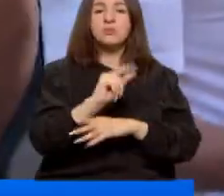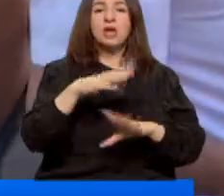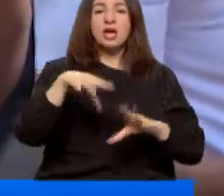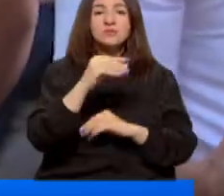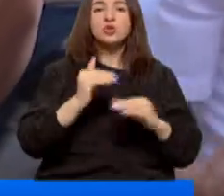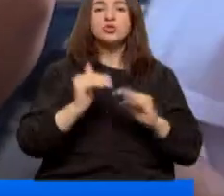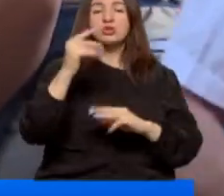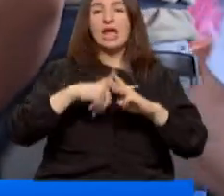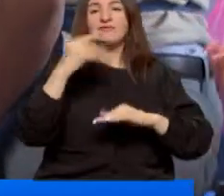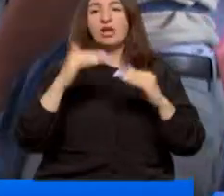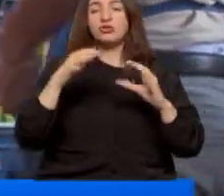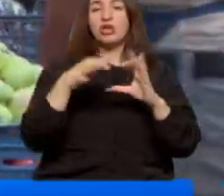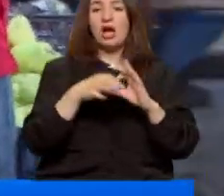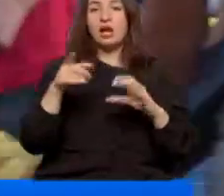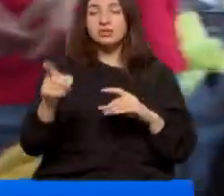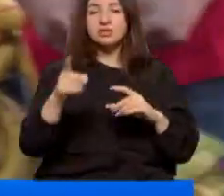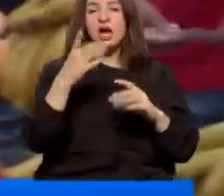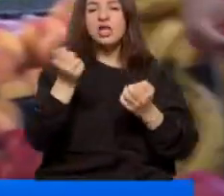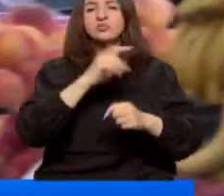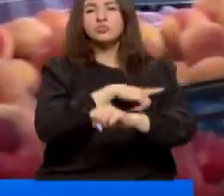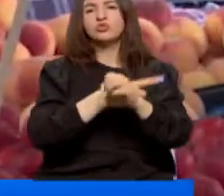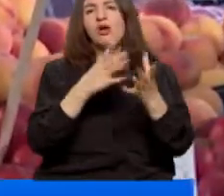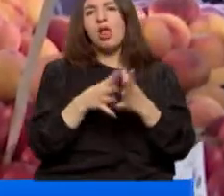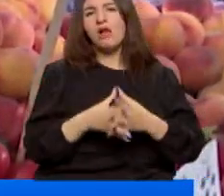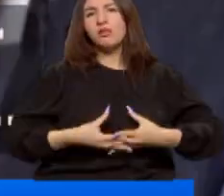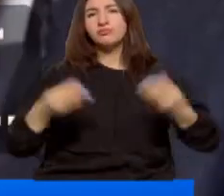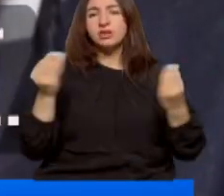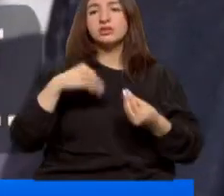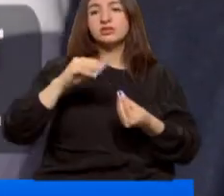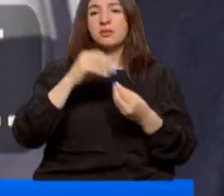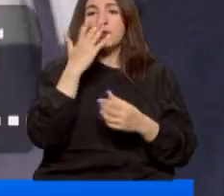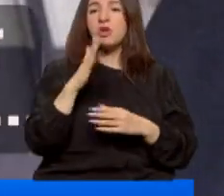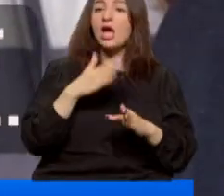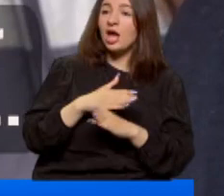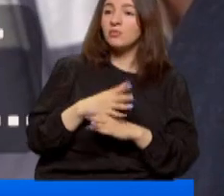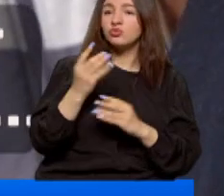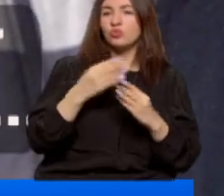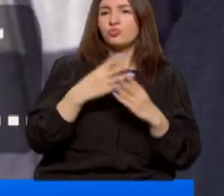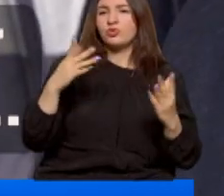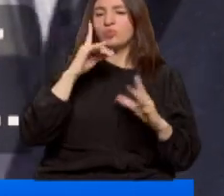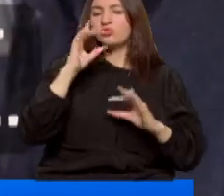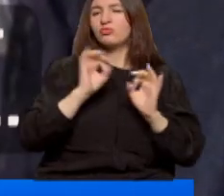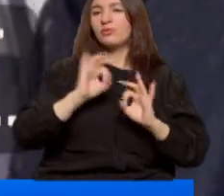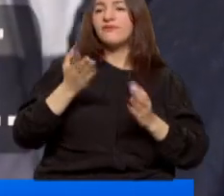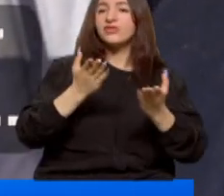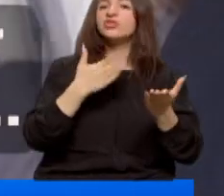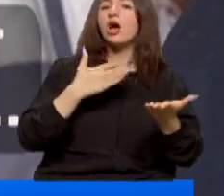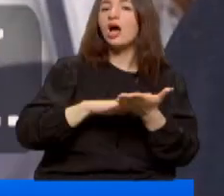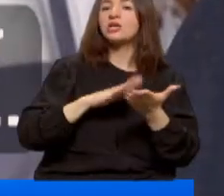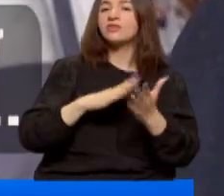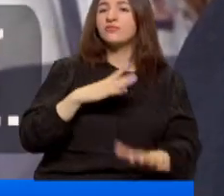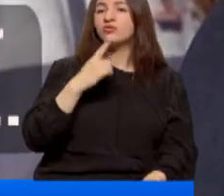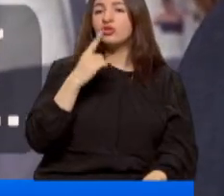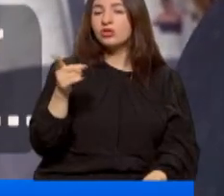yüksek enflasyon karşısında alım gücünün erimesinden yakınıyor. Zam bekliyor. Ekmek çok büyük bir ölçüdür. Fırıncı arkadaşlar diyor